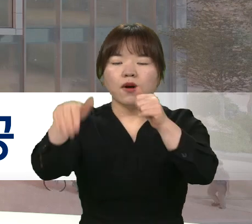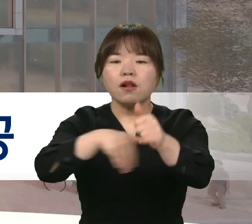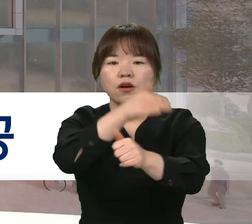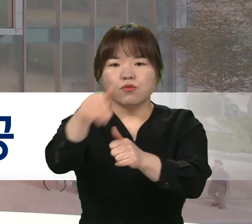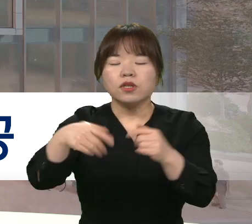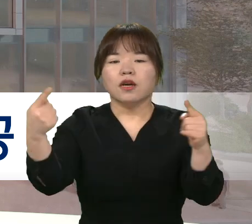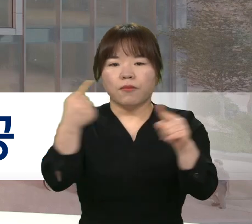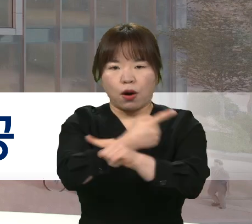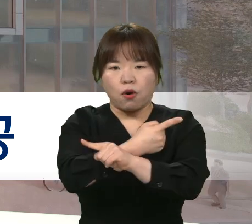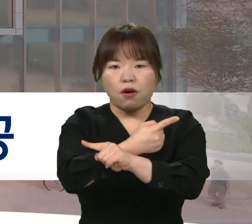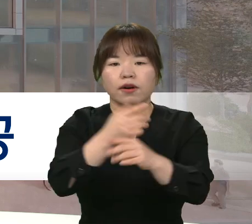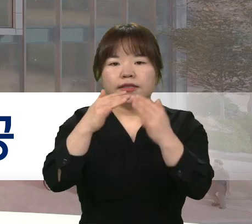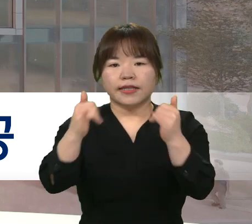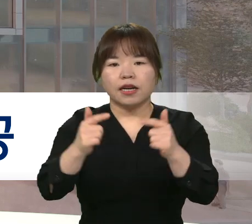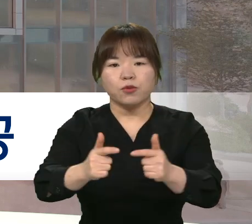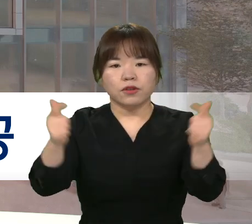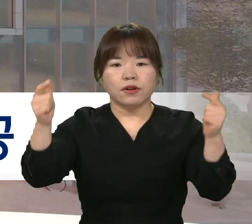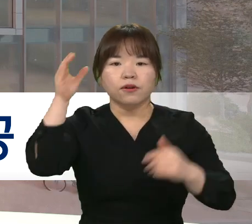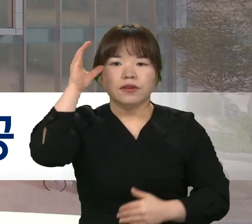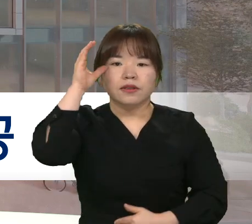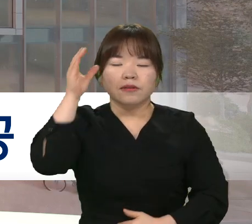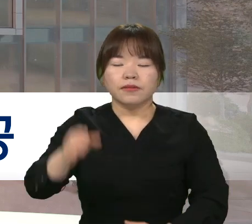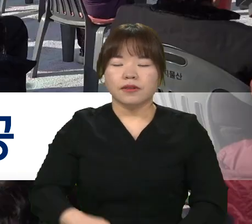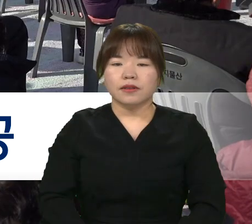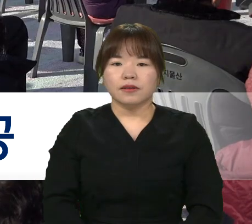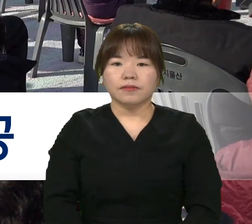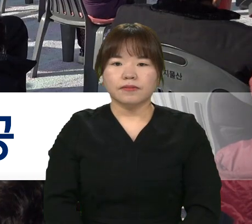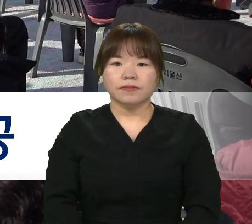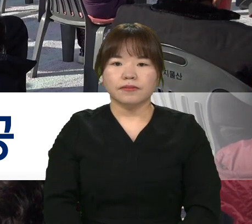생활환경개선으로 인한 인구유입 또 기대됩니다